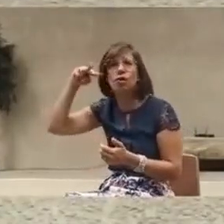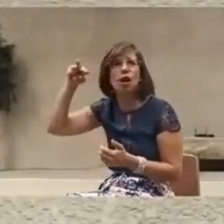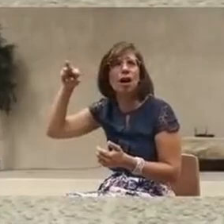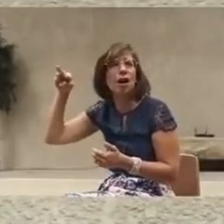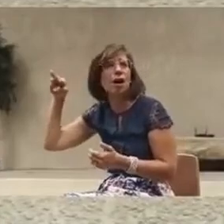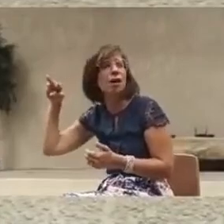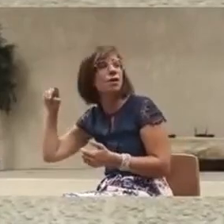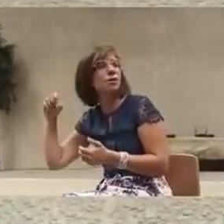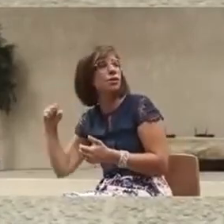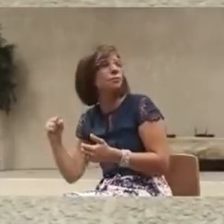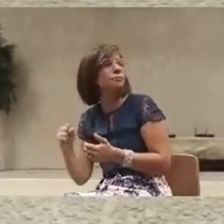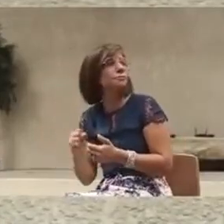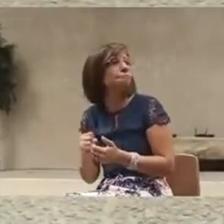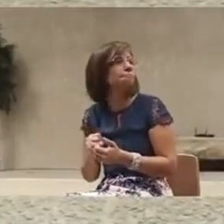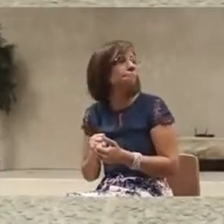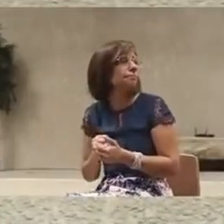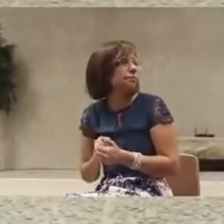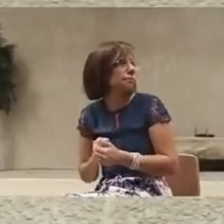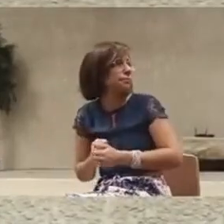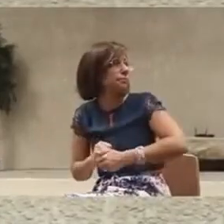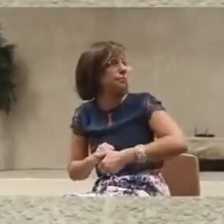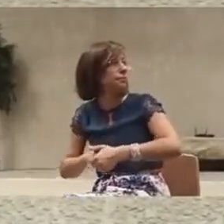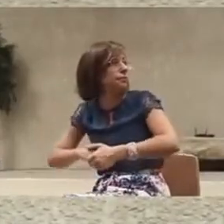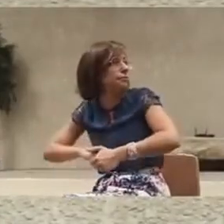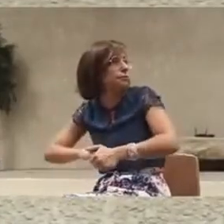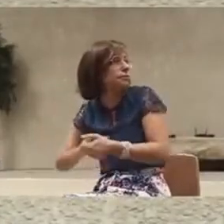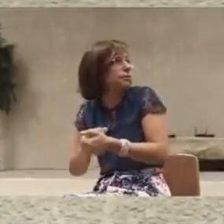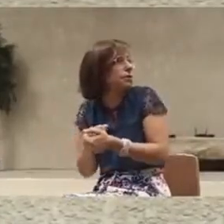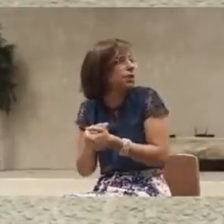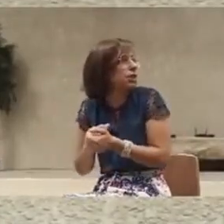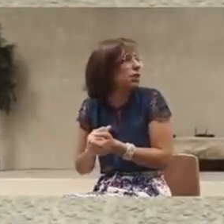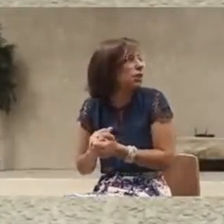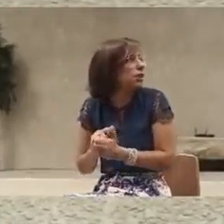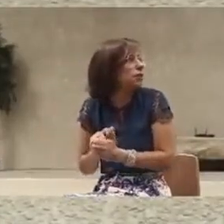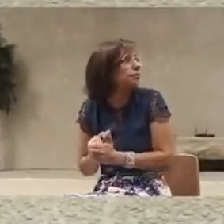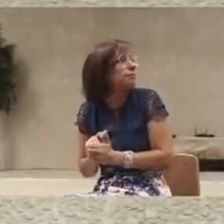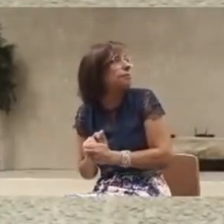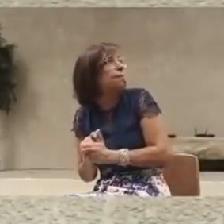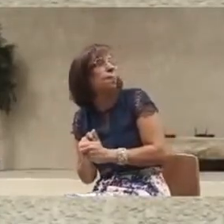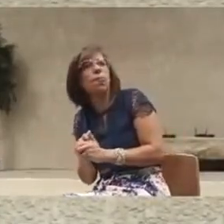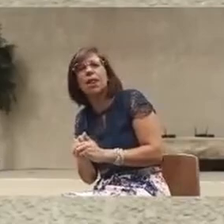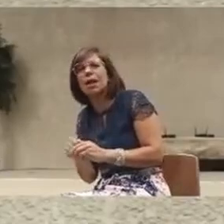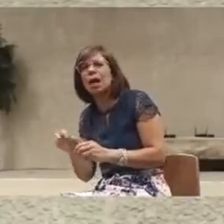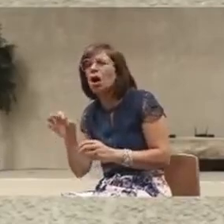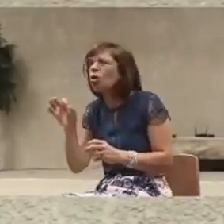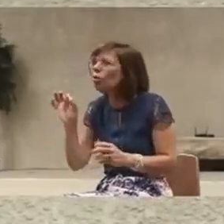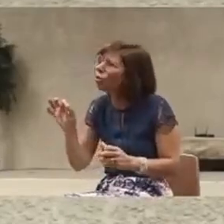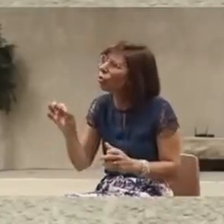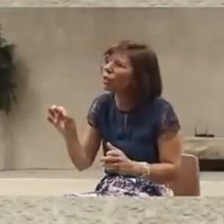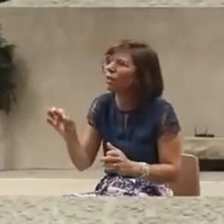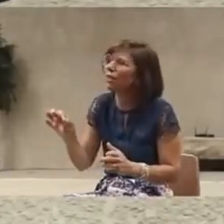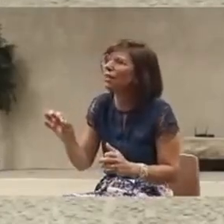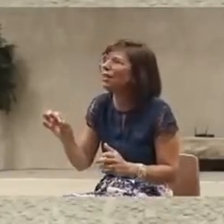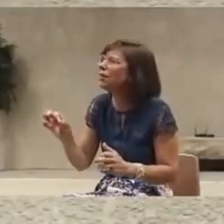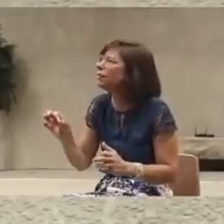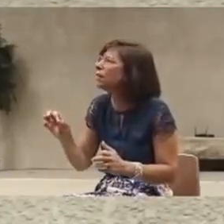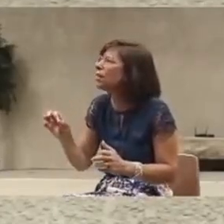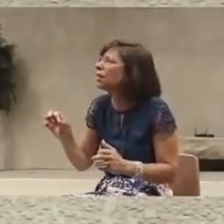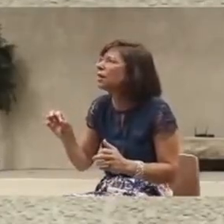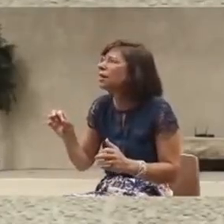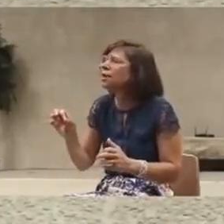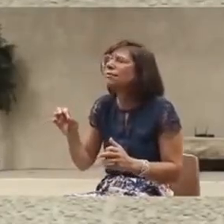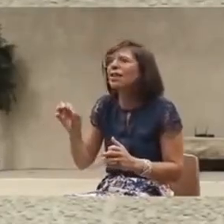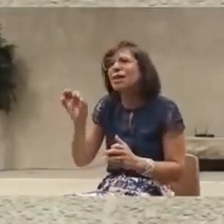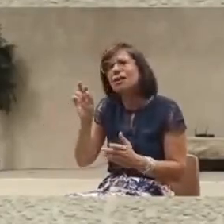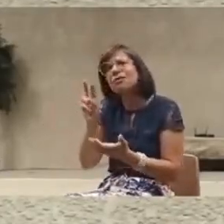personnes qui ont déjà répondu à l'appel de Dieu, qui ont dit oui au Seigneur. Je voudrais dire à ceux qui n'ont jamais